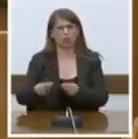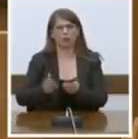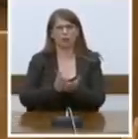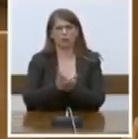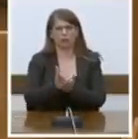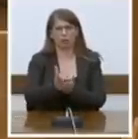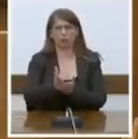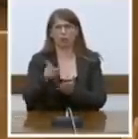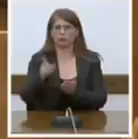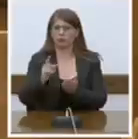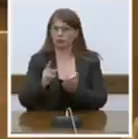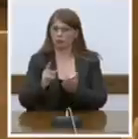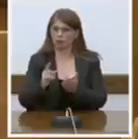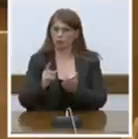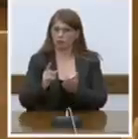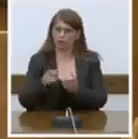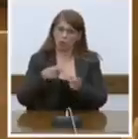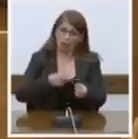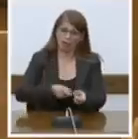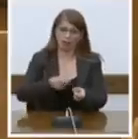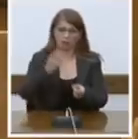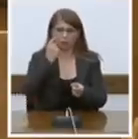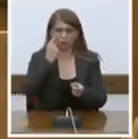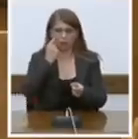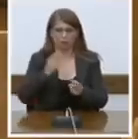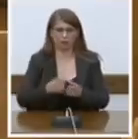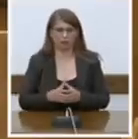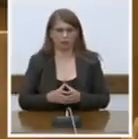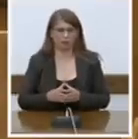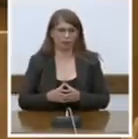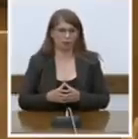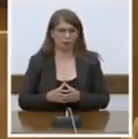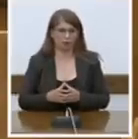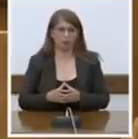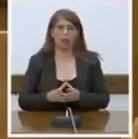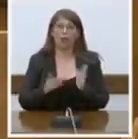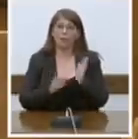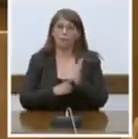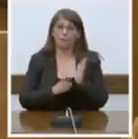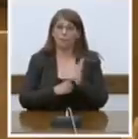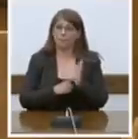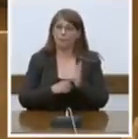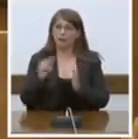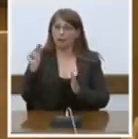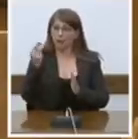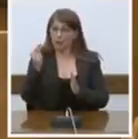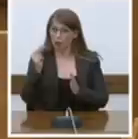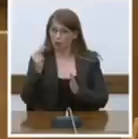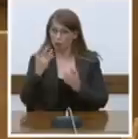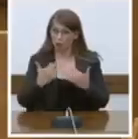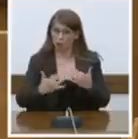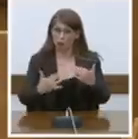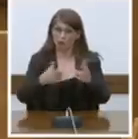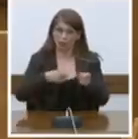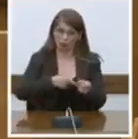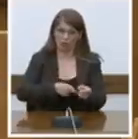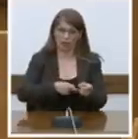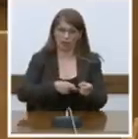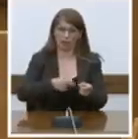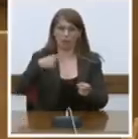το έγκλημα στο Μάτι. Και θα πρέπει η Βουλή για το έγκλημα των Τεμπών να